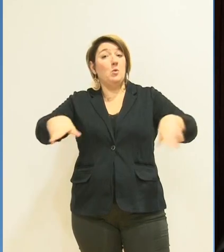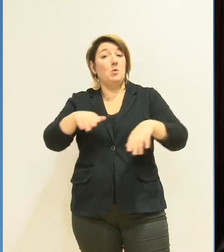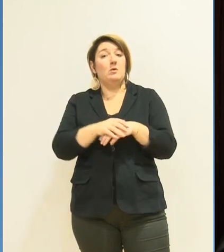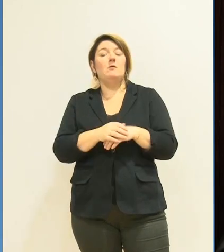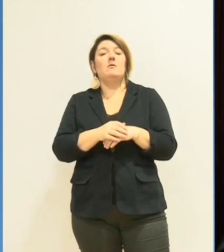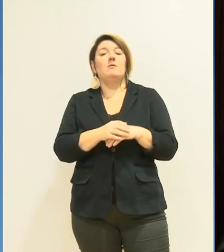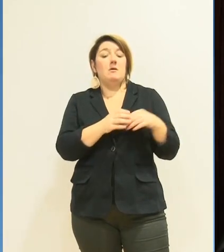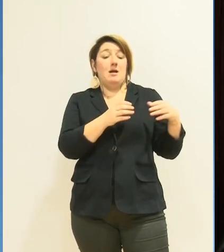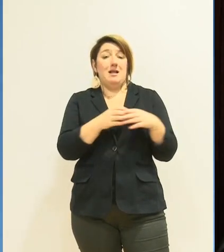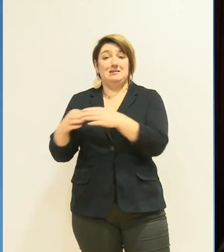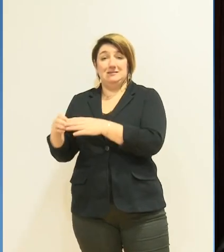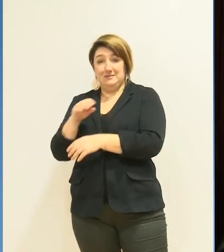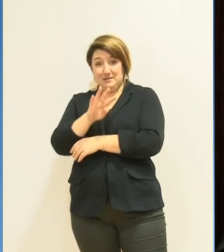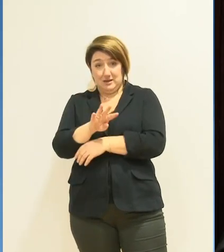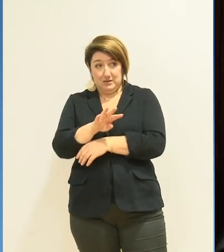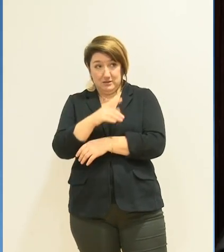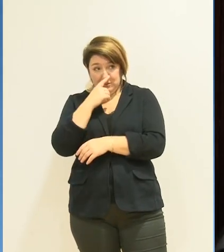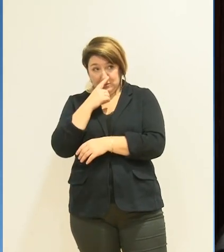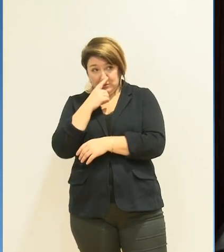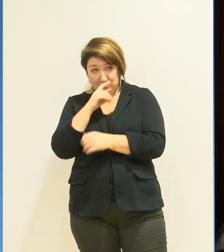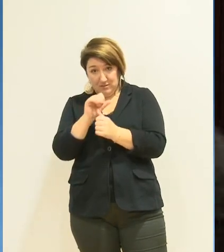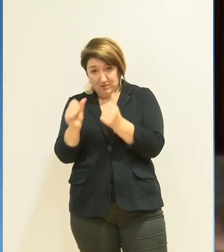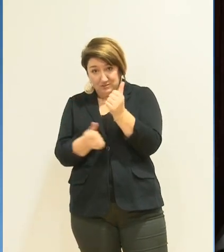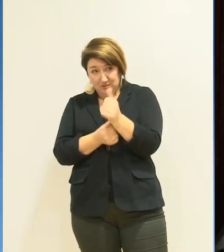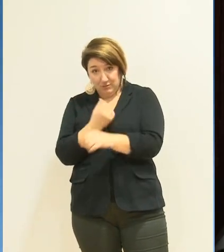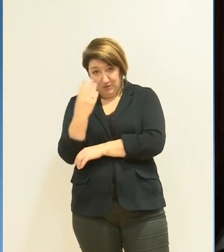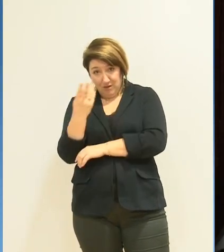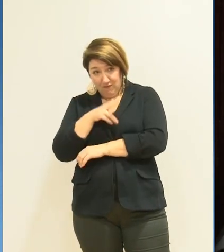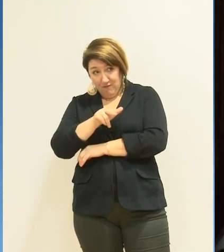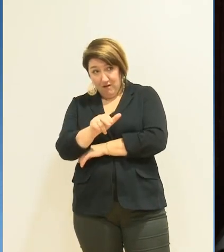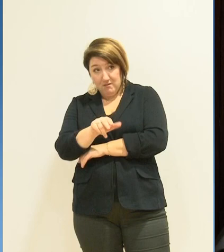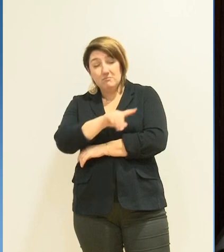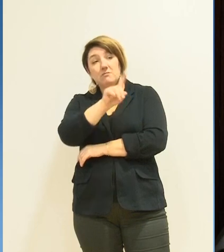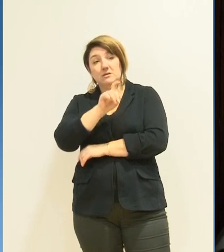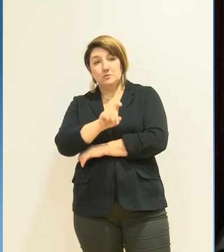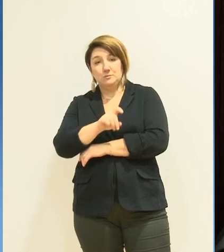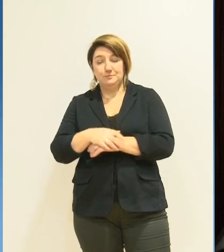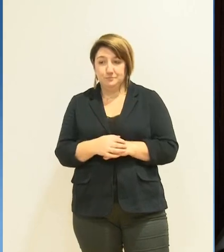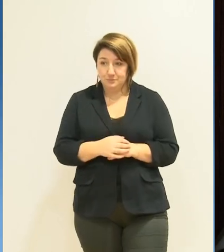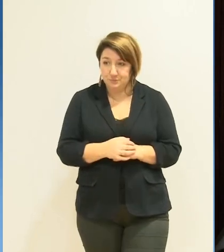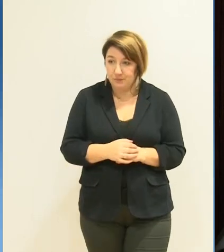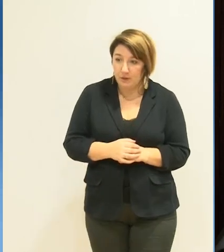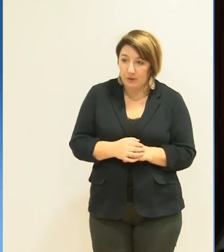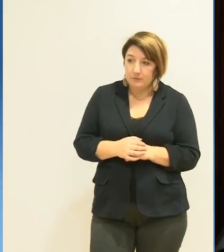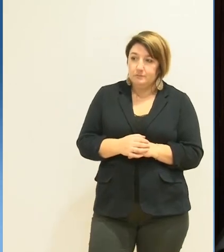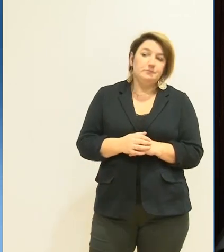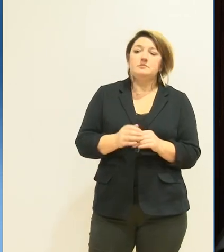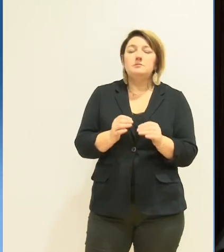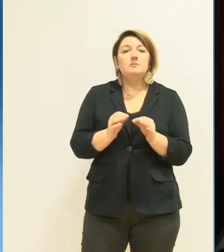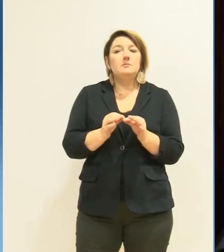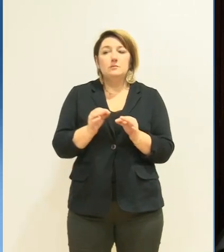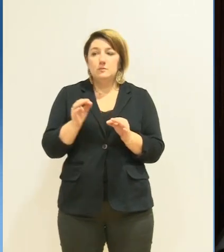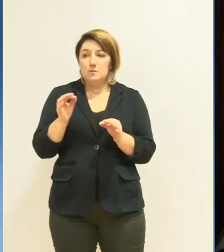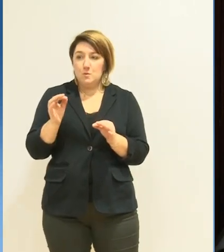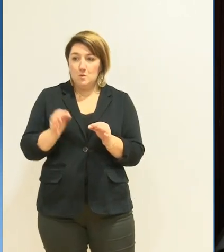prévu li mettre quatre atsem je voudrais conclure sur une une partie un peu plus générale